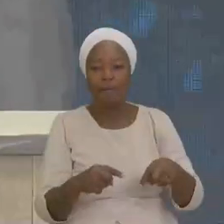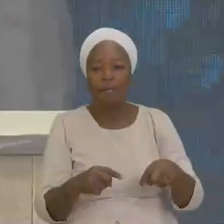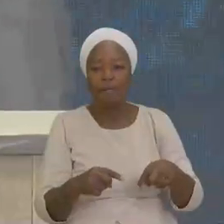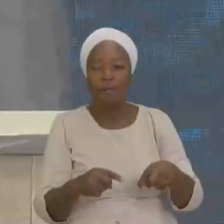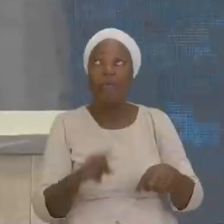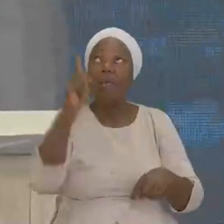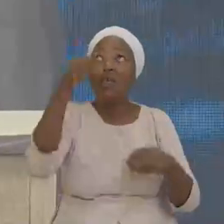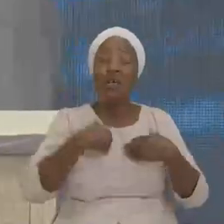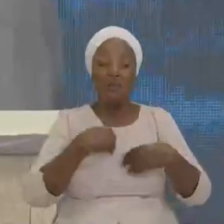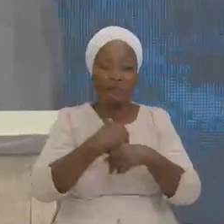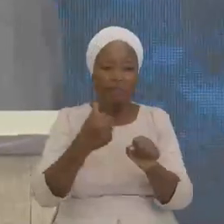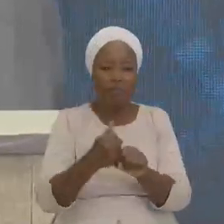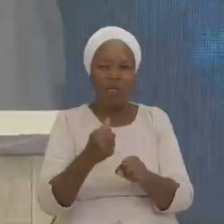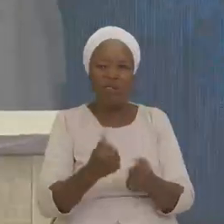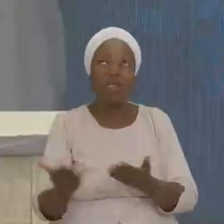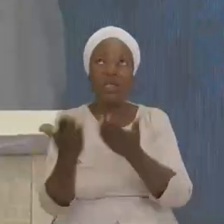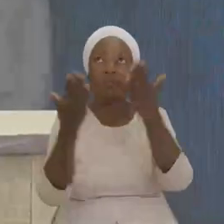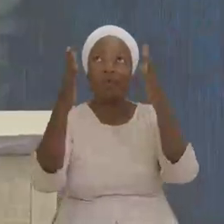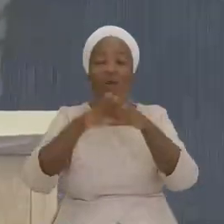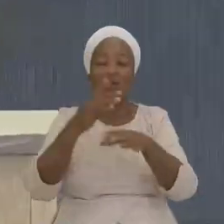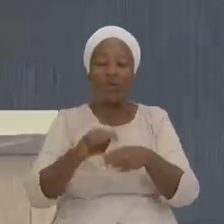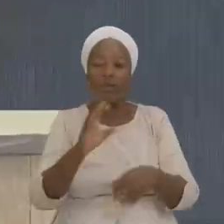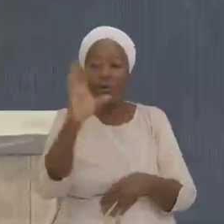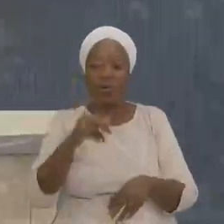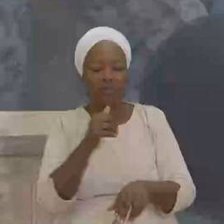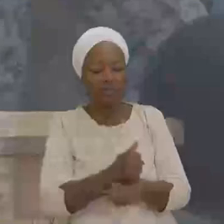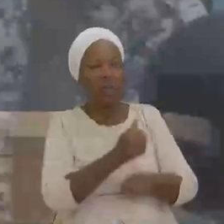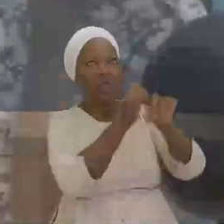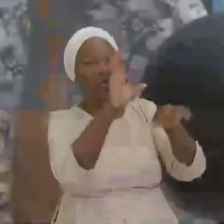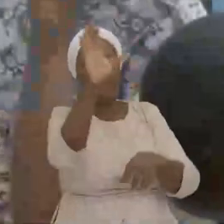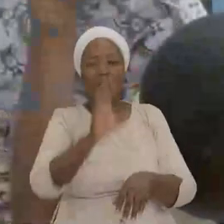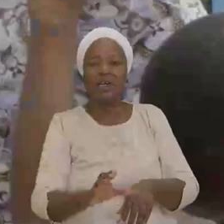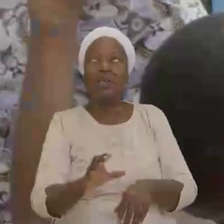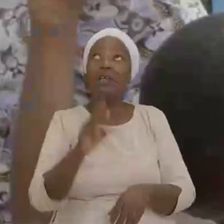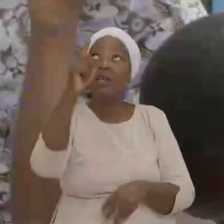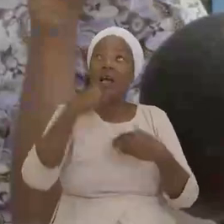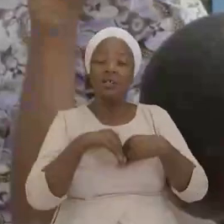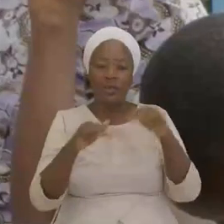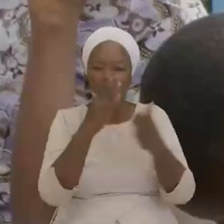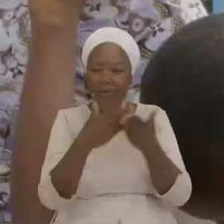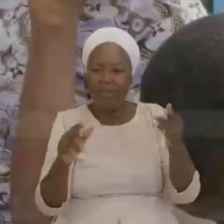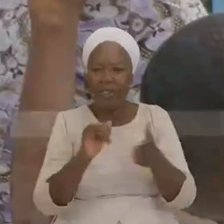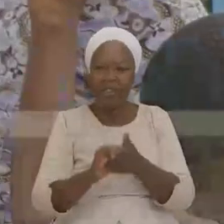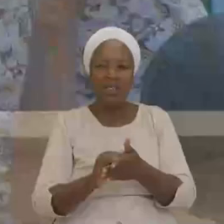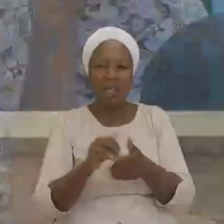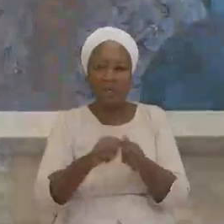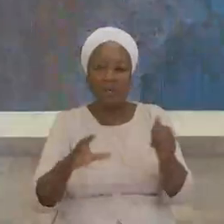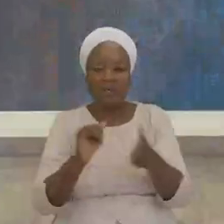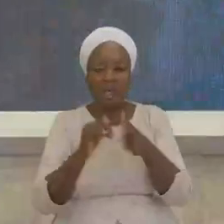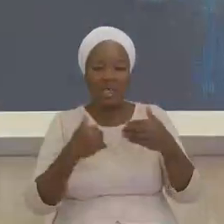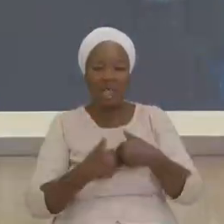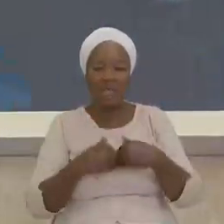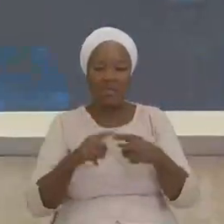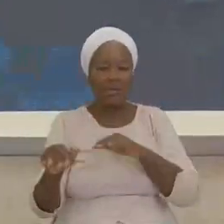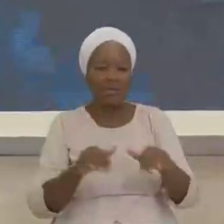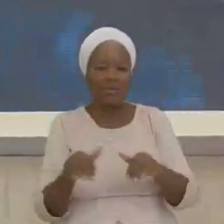Le souverain sacrificateur, le sacrificateur est venu. Il a fait l'expiation sur la croix du calvaire. Il a